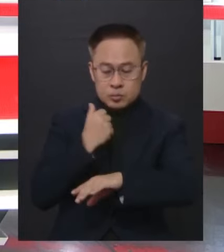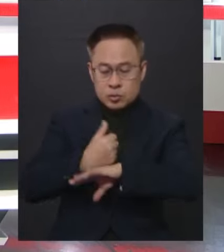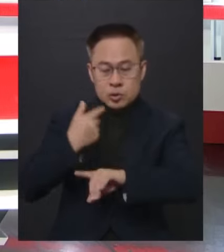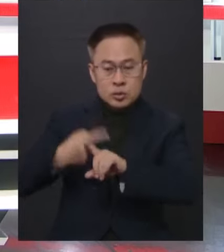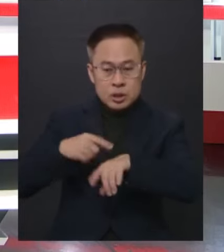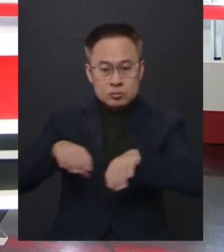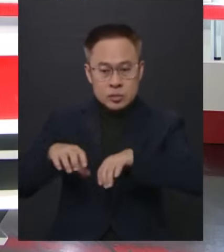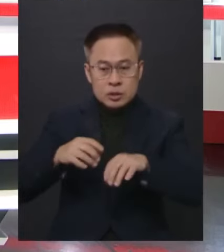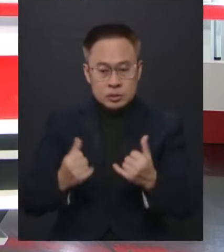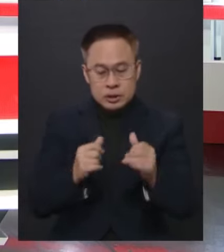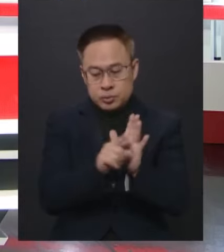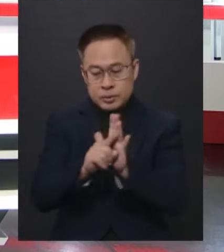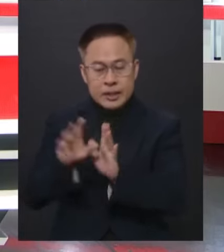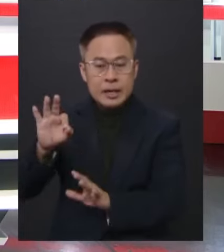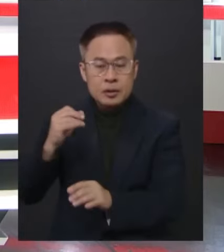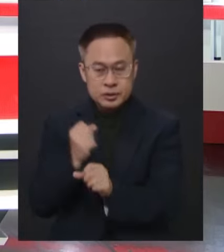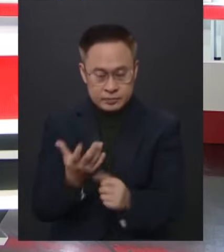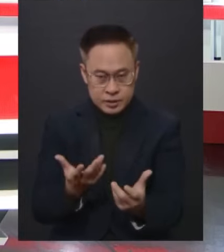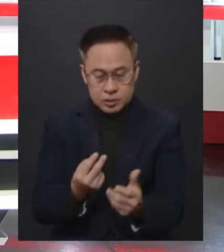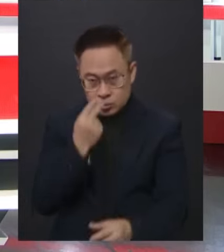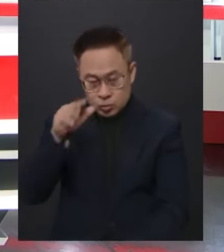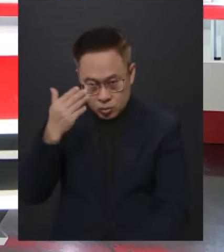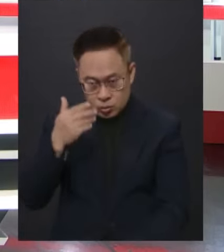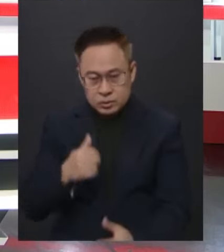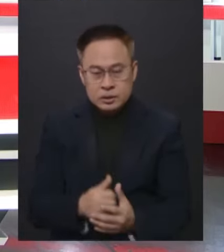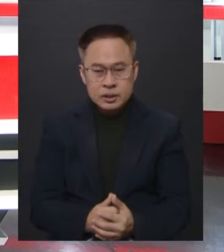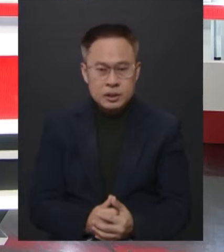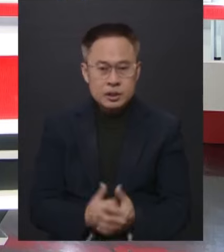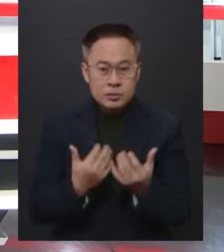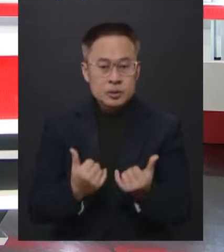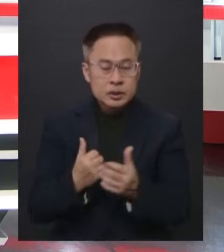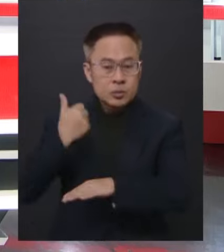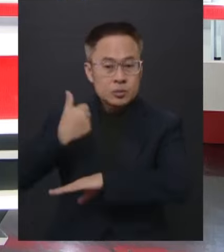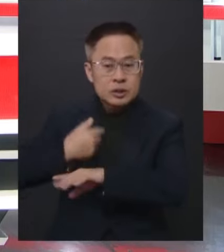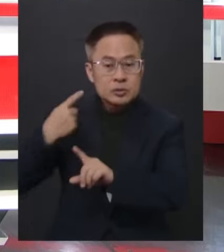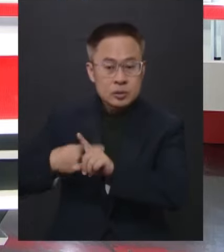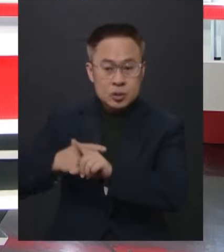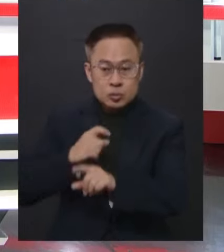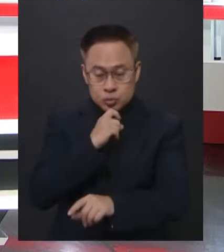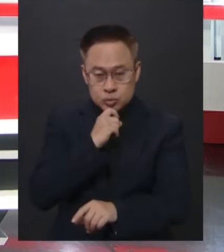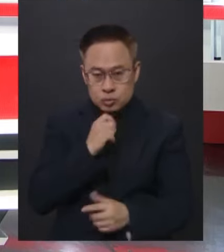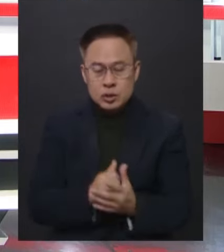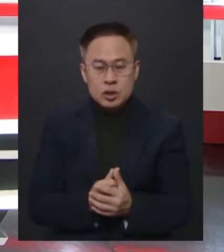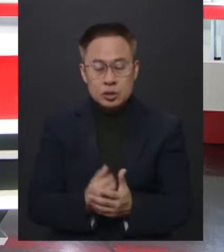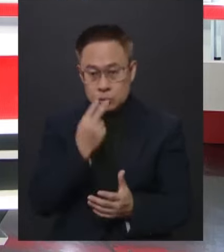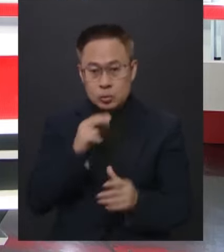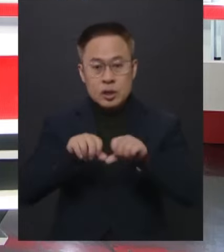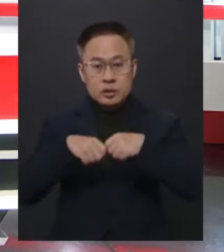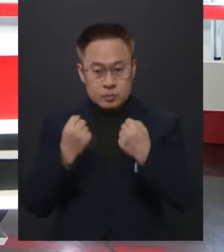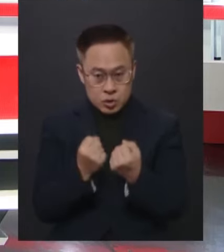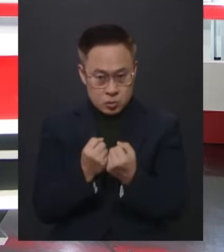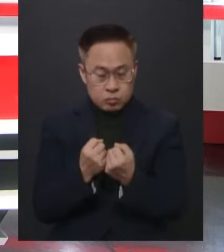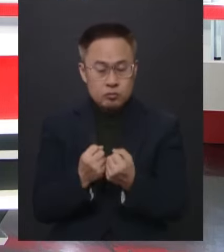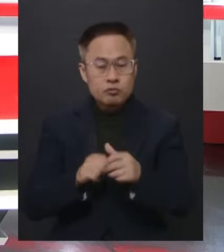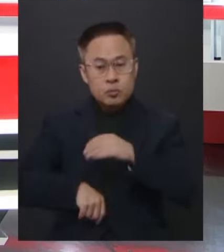ามาทำหน้าที่ระยะยาวเลยหรือเปล่าเพราะว่าณตอนนี้ยังเป็นรักษาการอยู ่รวมถึงบทลงโทษของโค้ชบอสด้วยน